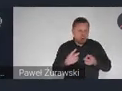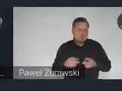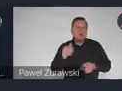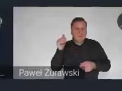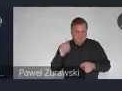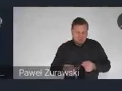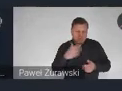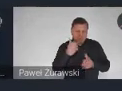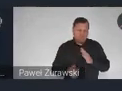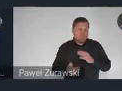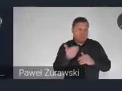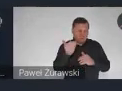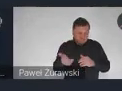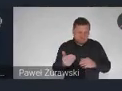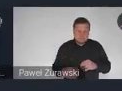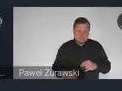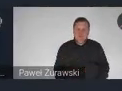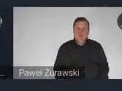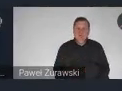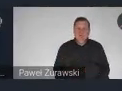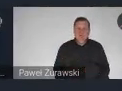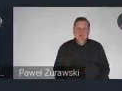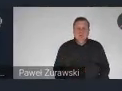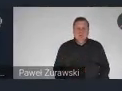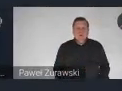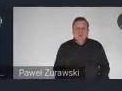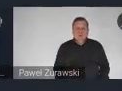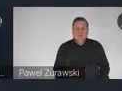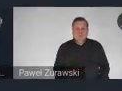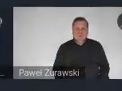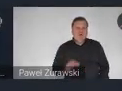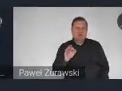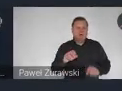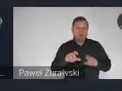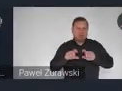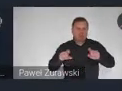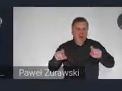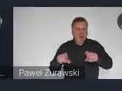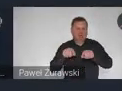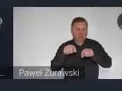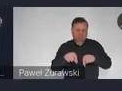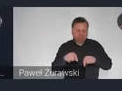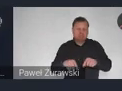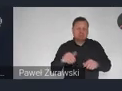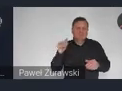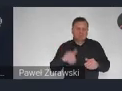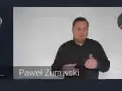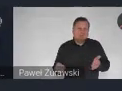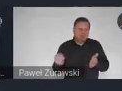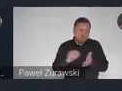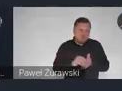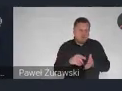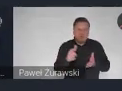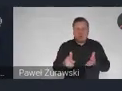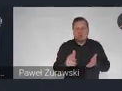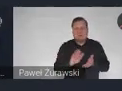Można oczywiście wyposażyć swoją placówkę zarówno w pomocy dydaktyczne